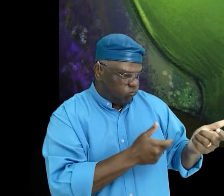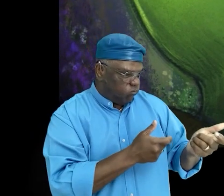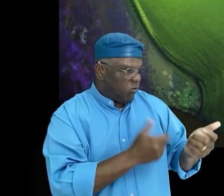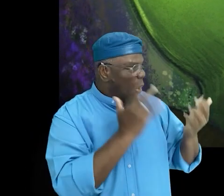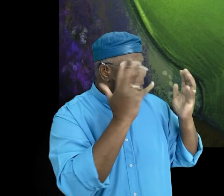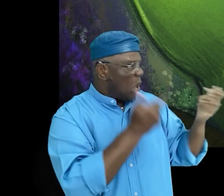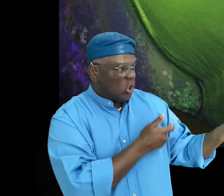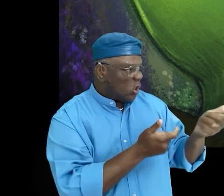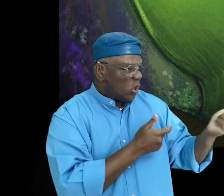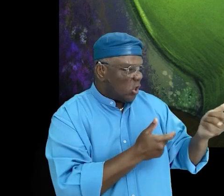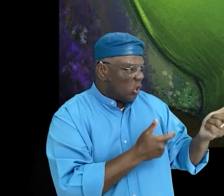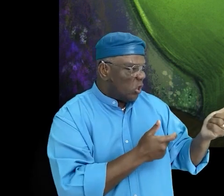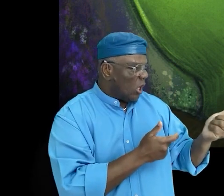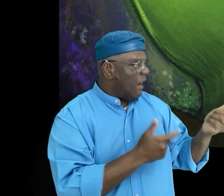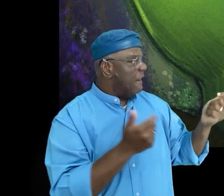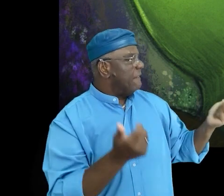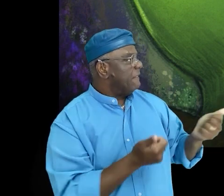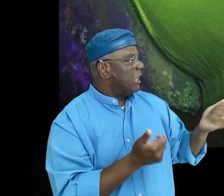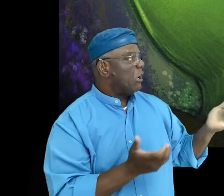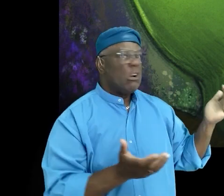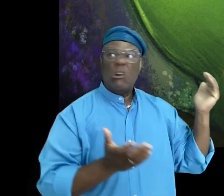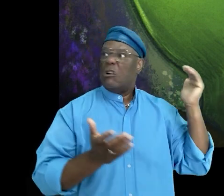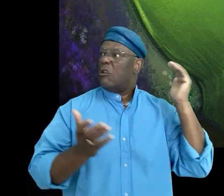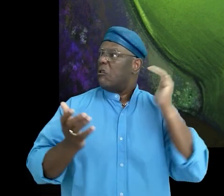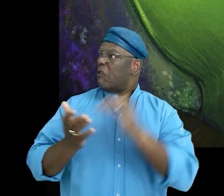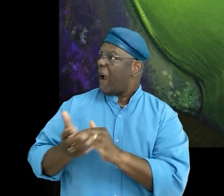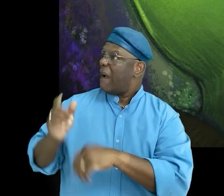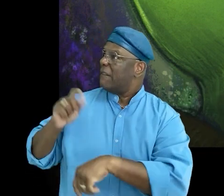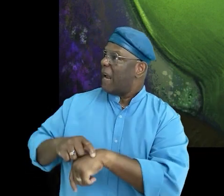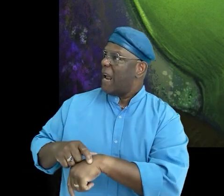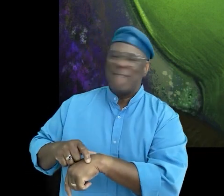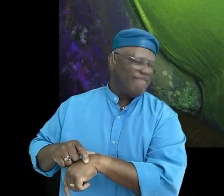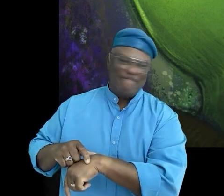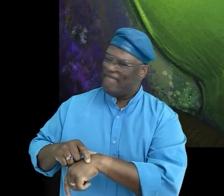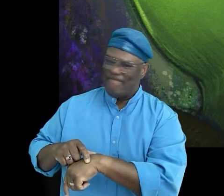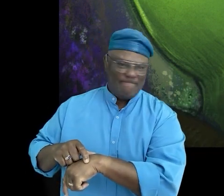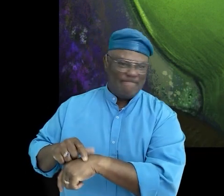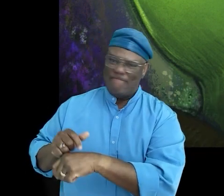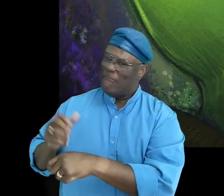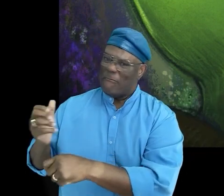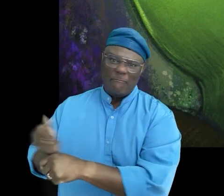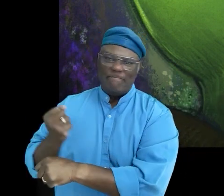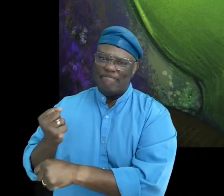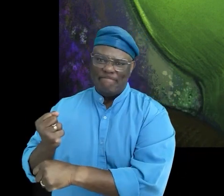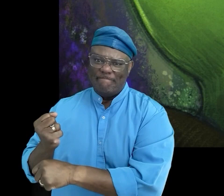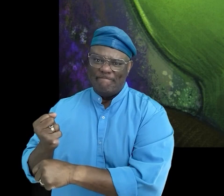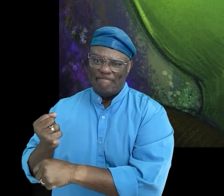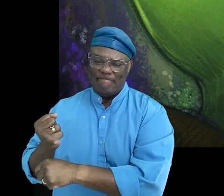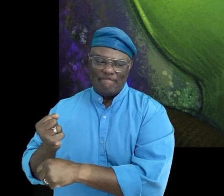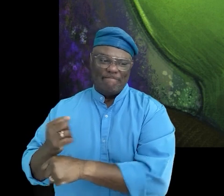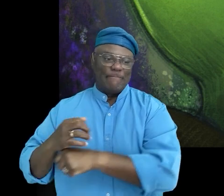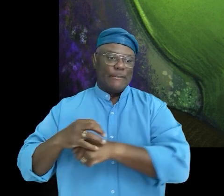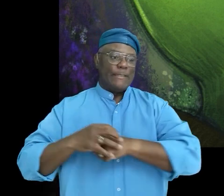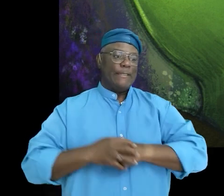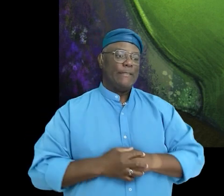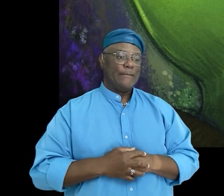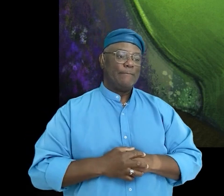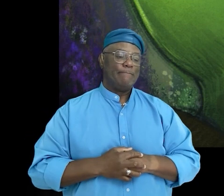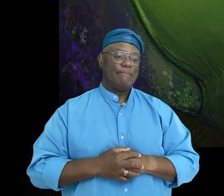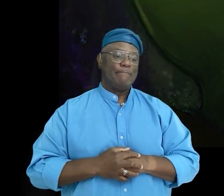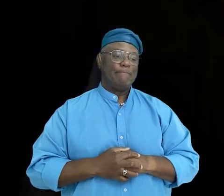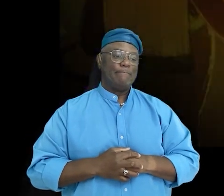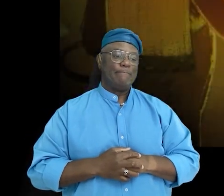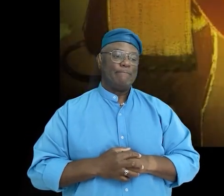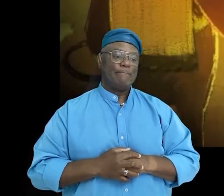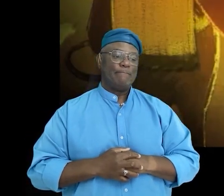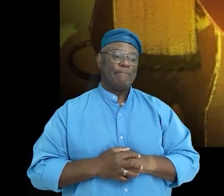tan mor brysur gyda thanau yn y coed, dydyn nhw ddim pob amser yn gallu cyrraedd tanau yn y tai mewn